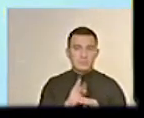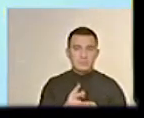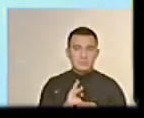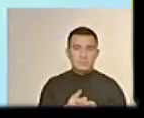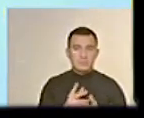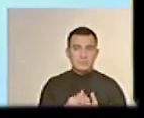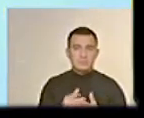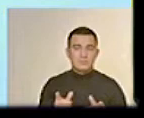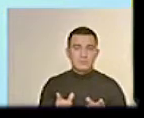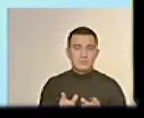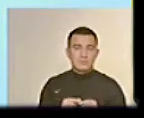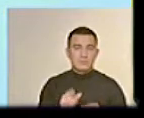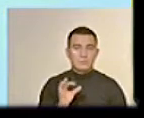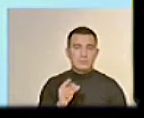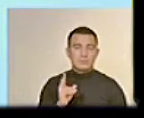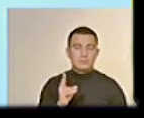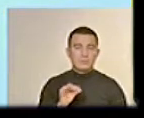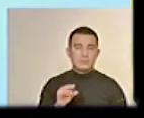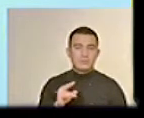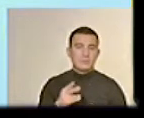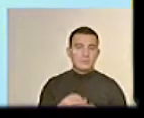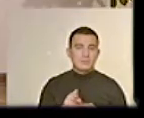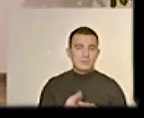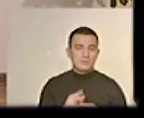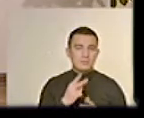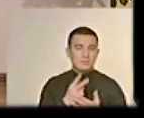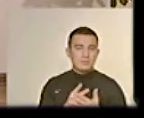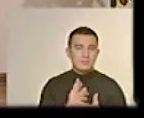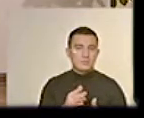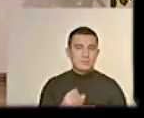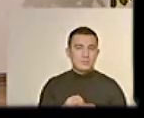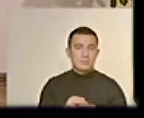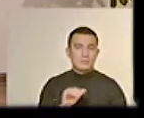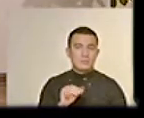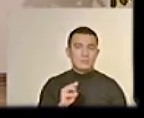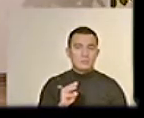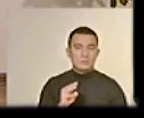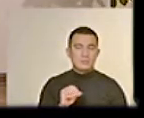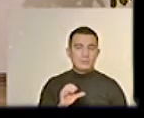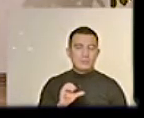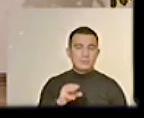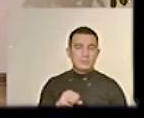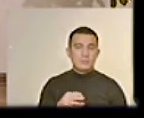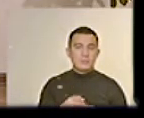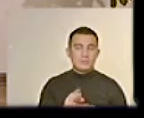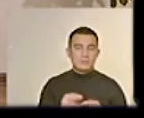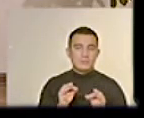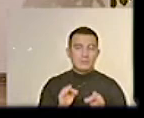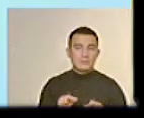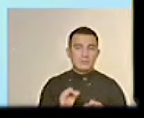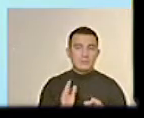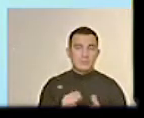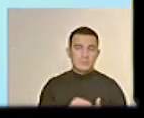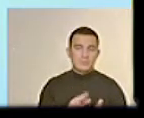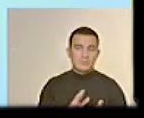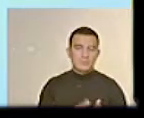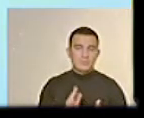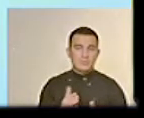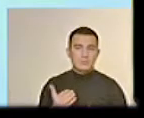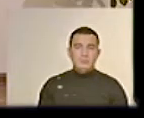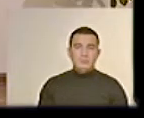qo'sh oksidi birikmasi hisoblanar ekan. Ushbu test topshirig'ida shu javob to'g'ri deb belgilab qo'yishingiz